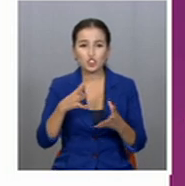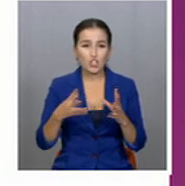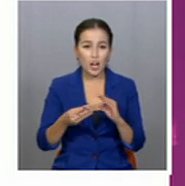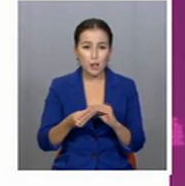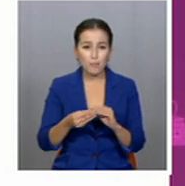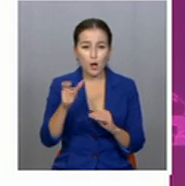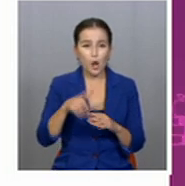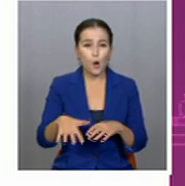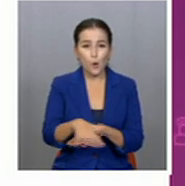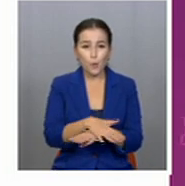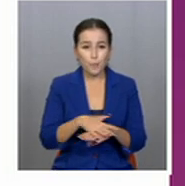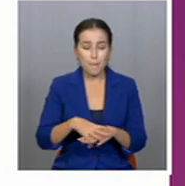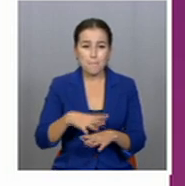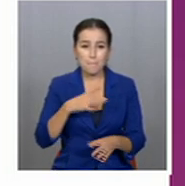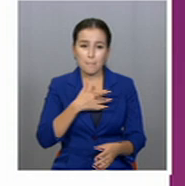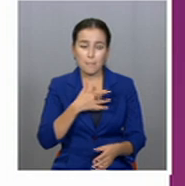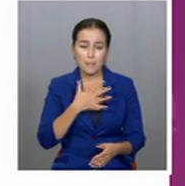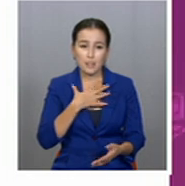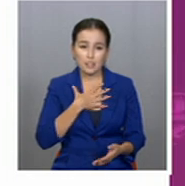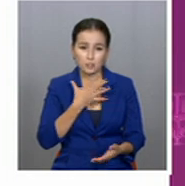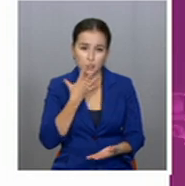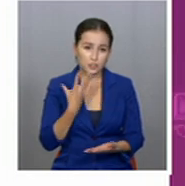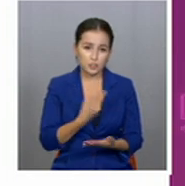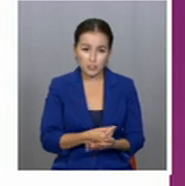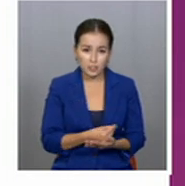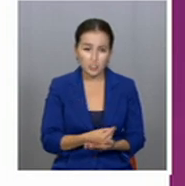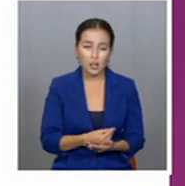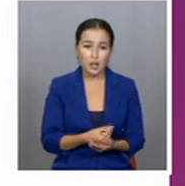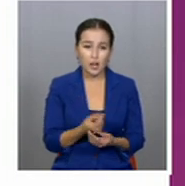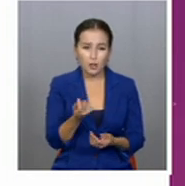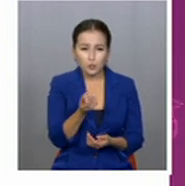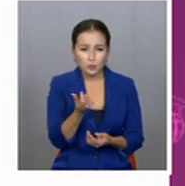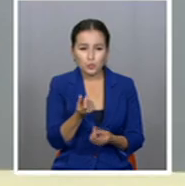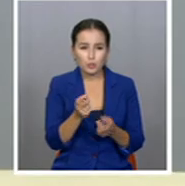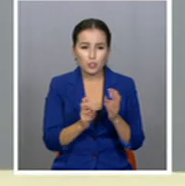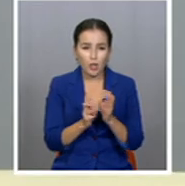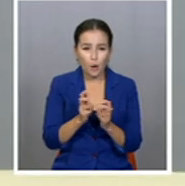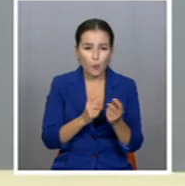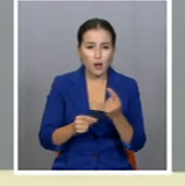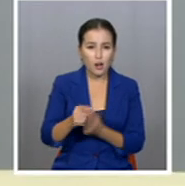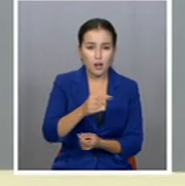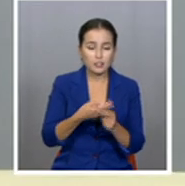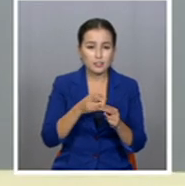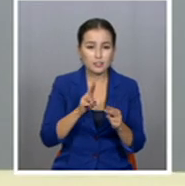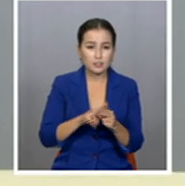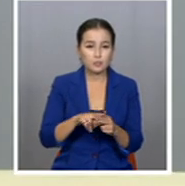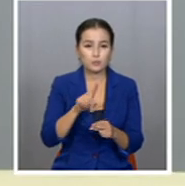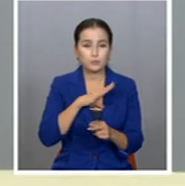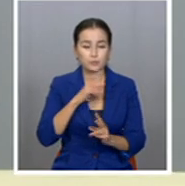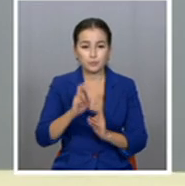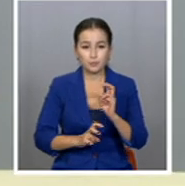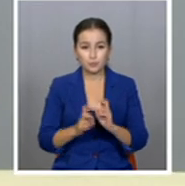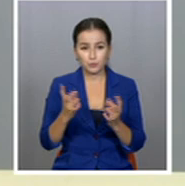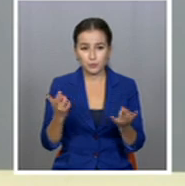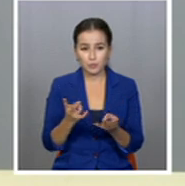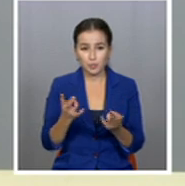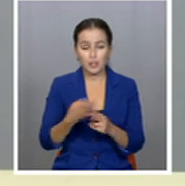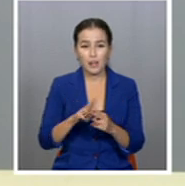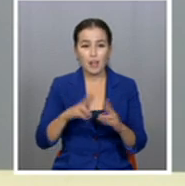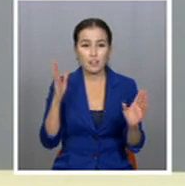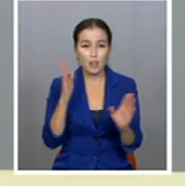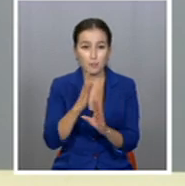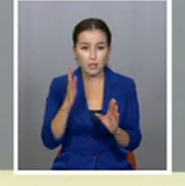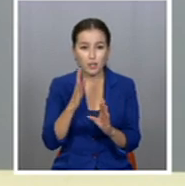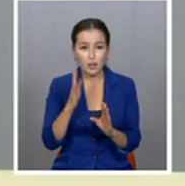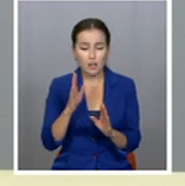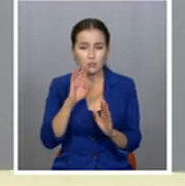меншікке, натуралды шаруашылыққа, ұсақ тауар өндірісіне негізделген. және ол табиғатқа